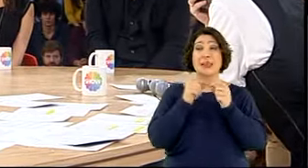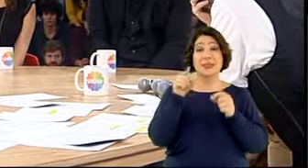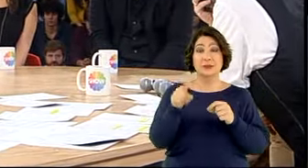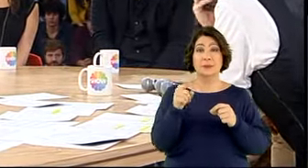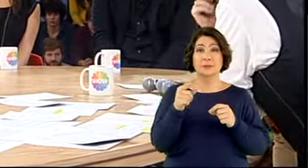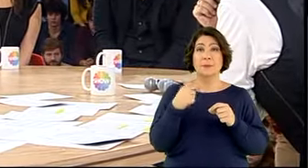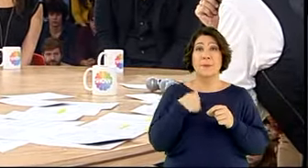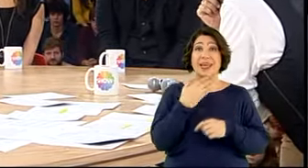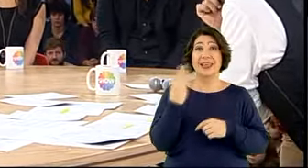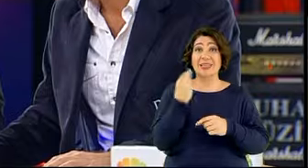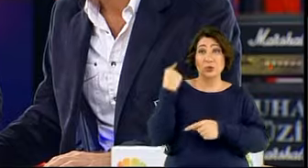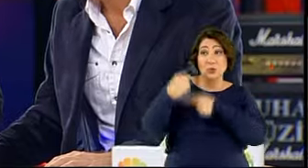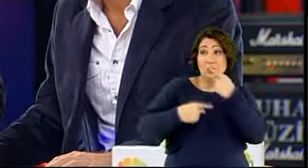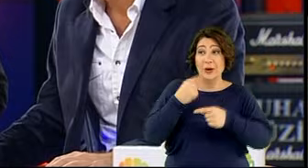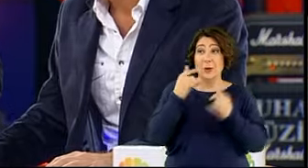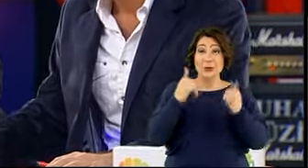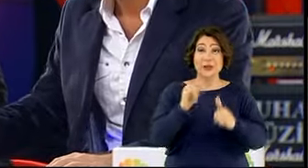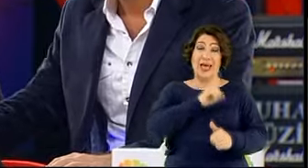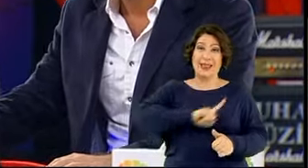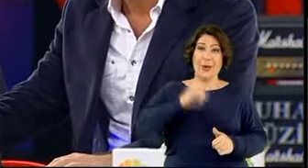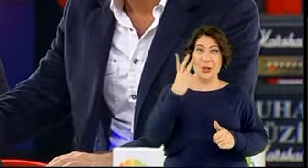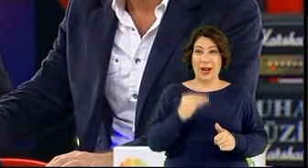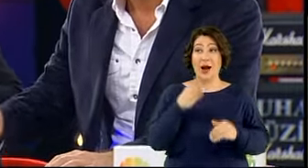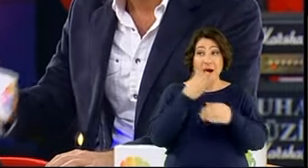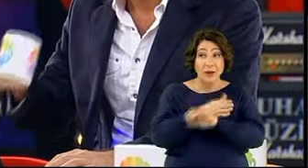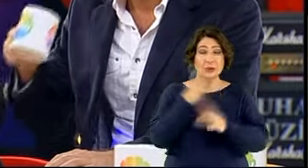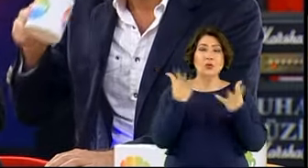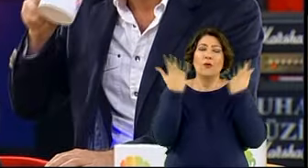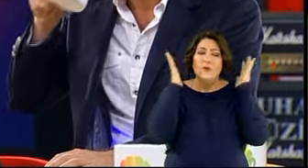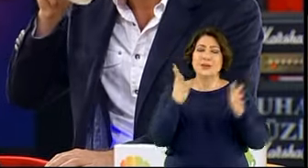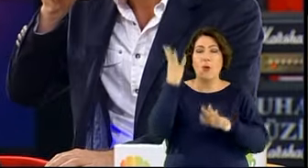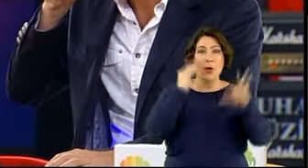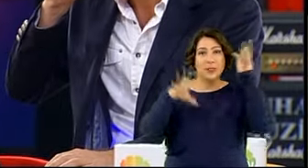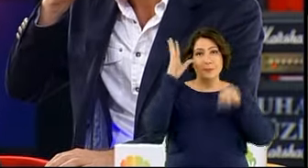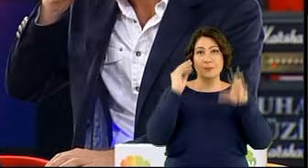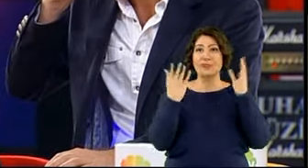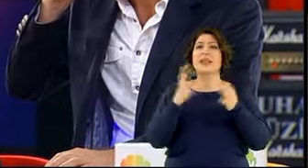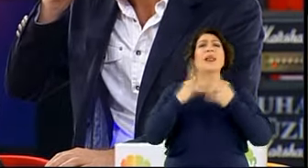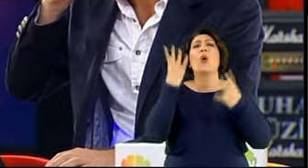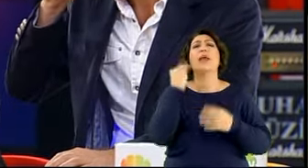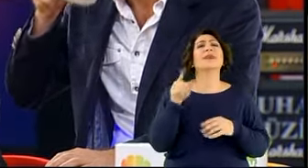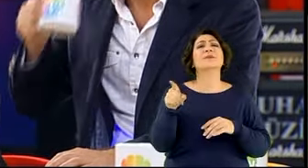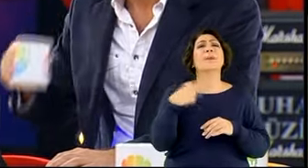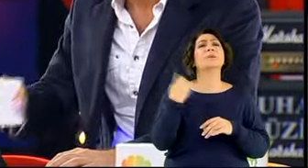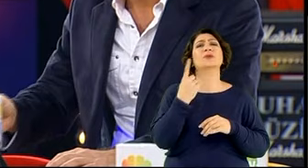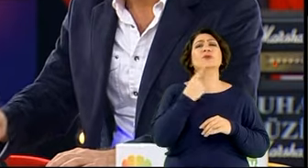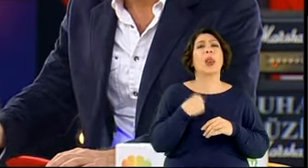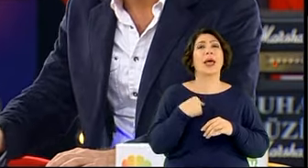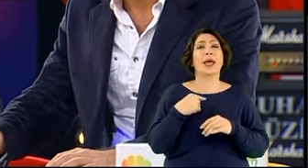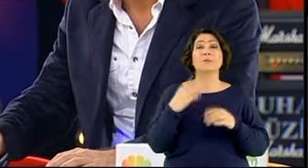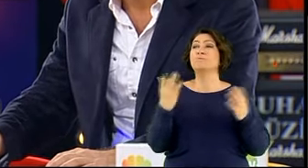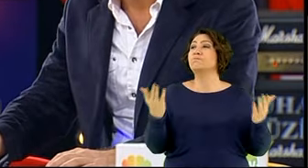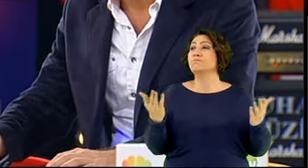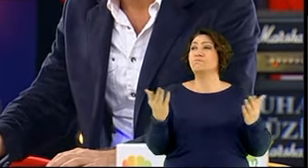Ya ben genç kuşak oyuncu adayı hakikaten çok şey öğrendim. Yani hem Sermiyan. Ne öğrendiniz? Bana bir şey söyleyin. Yani